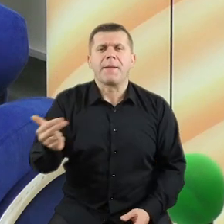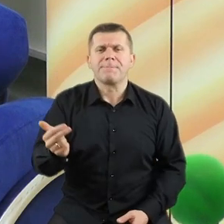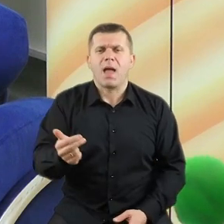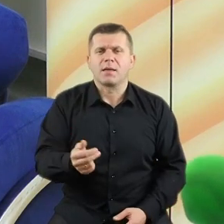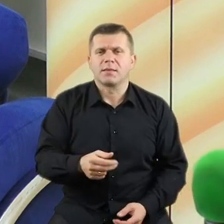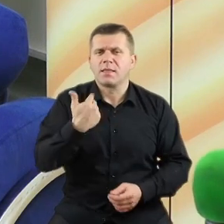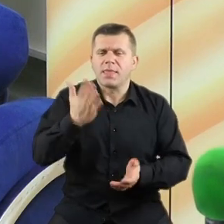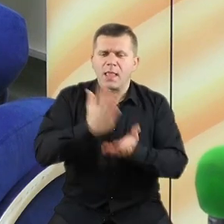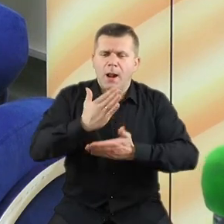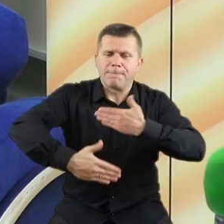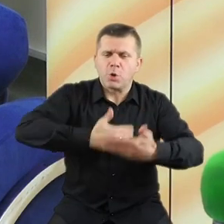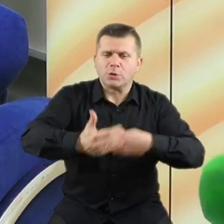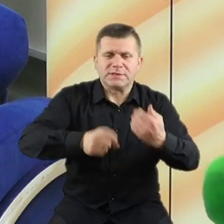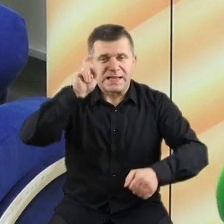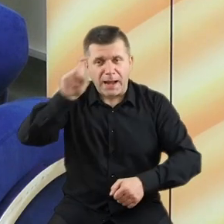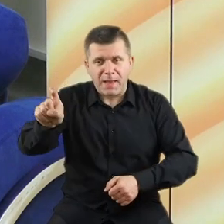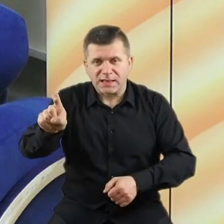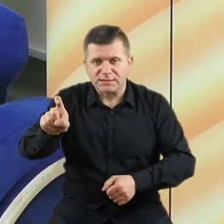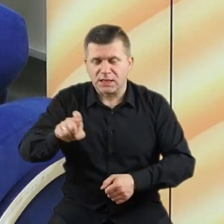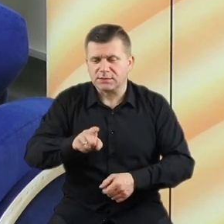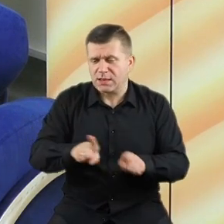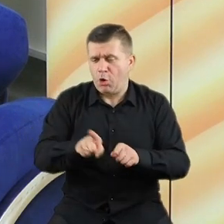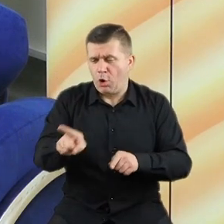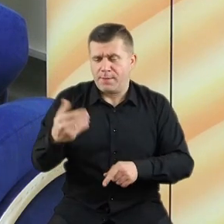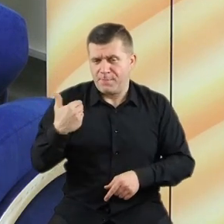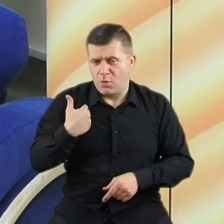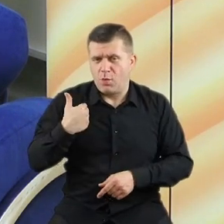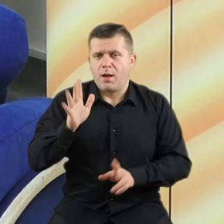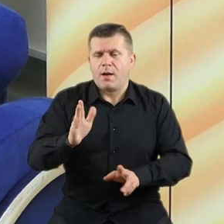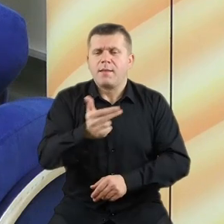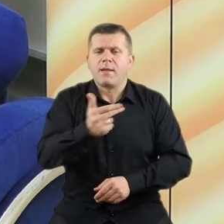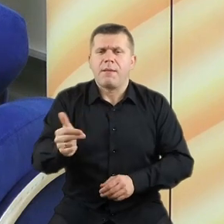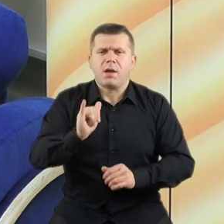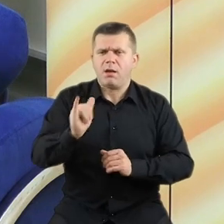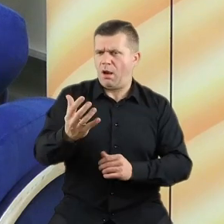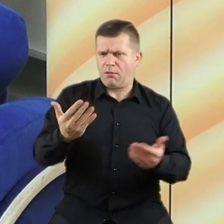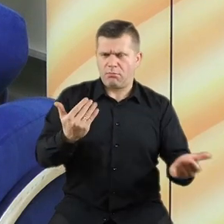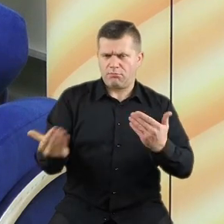temat już nie samego procesu germanizacji, co oczywiście też by o tym było, tylko temat,